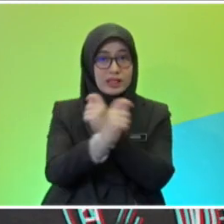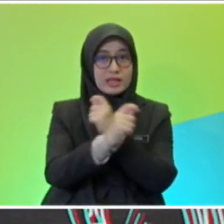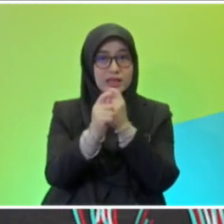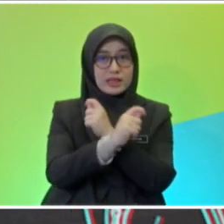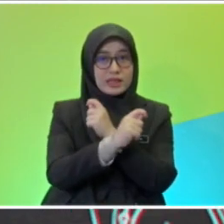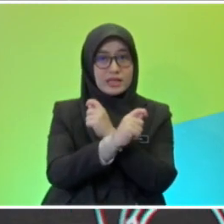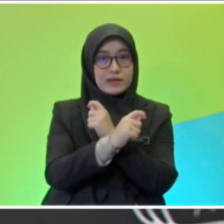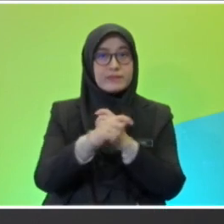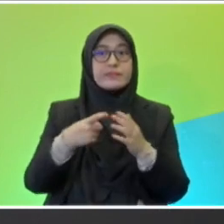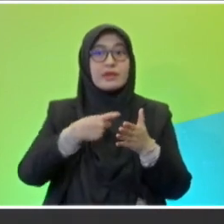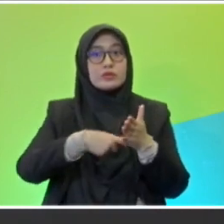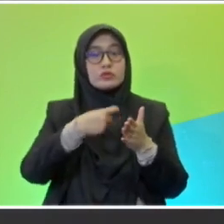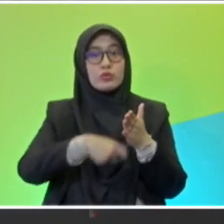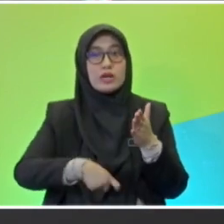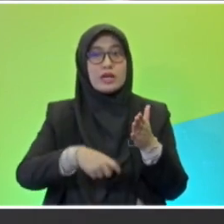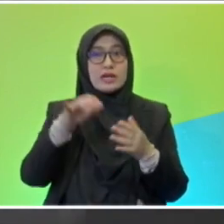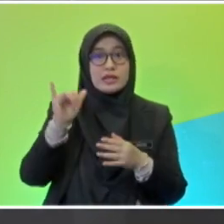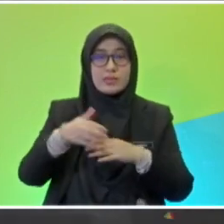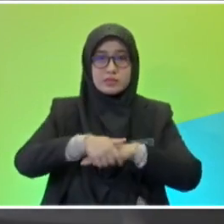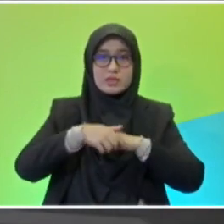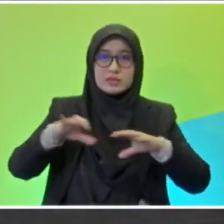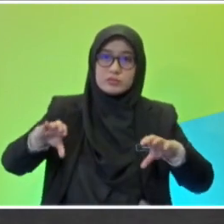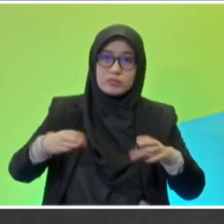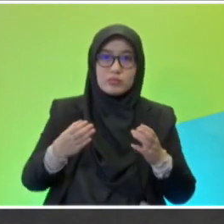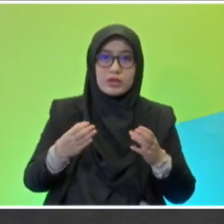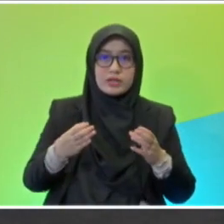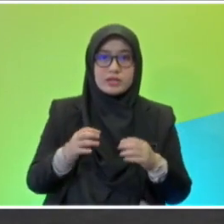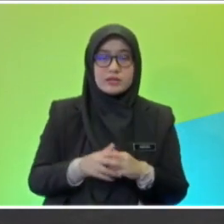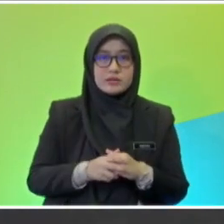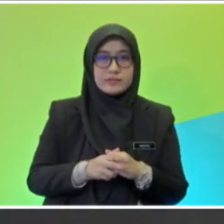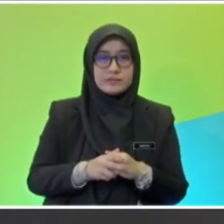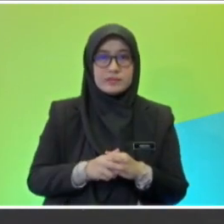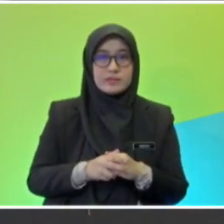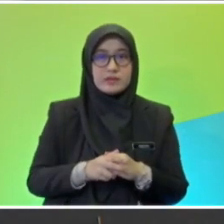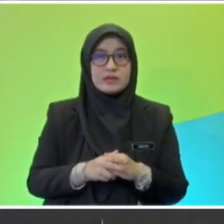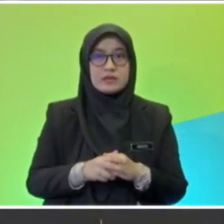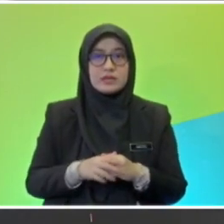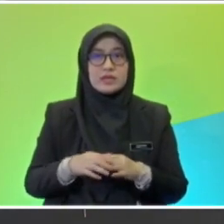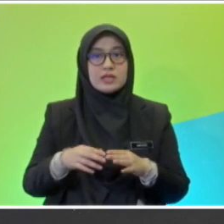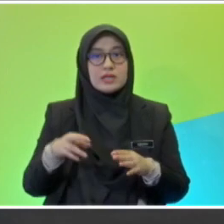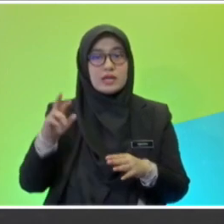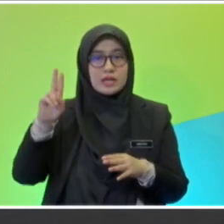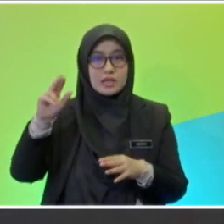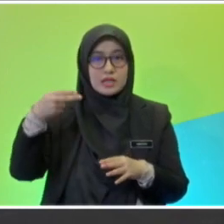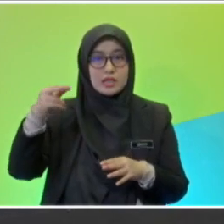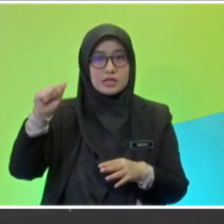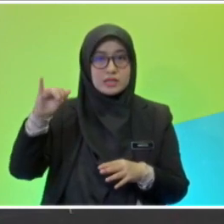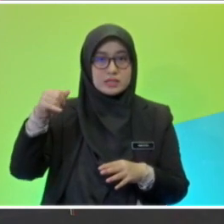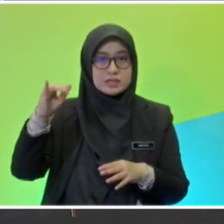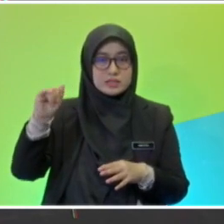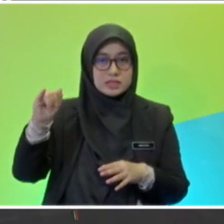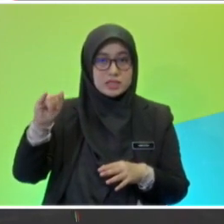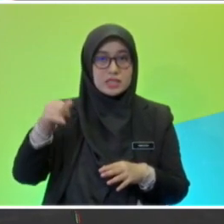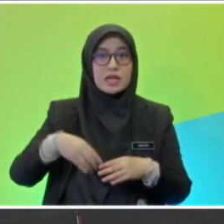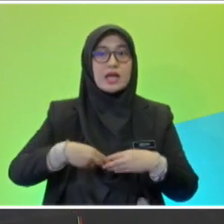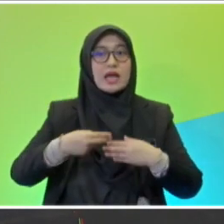syara beliau telah memohon lesson wakil presiden untuk menjadi wakil kepada tertutup beliau bertindak sebagai pejuang bagi